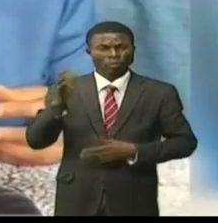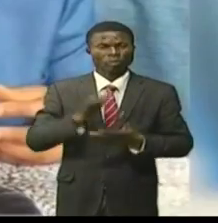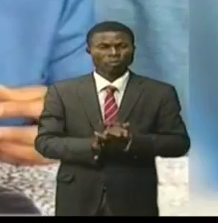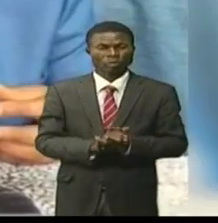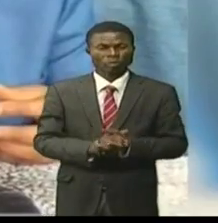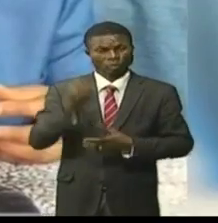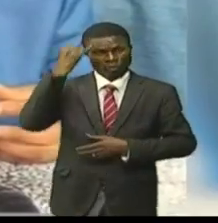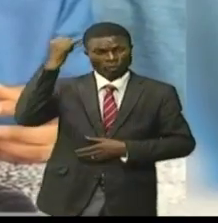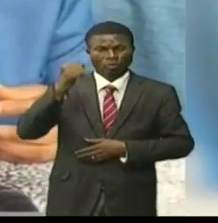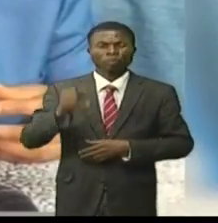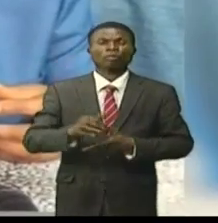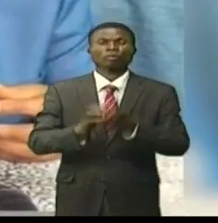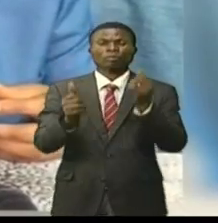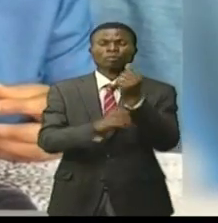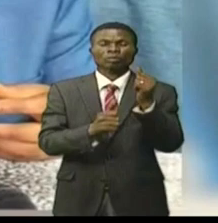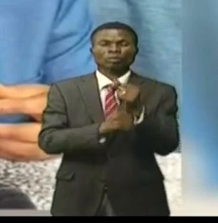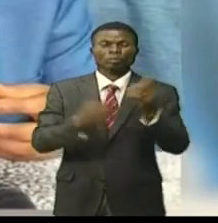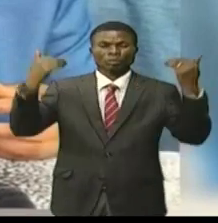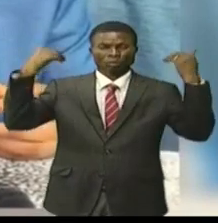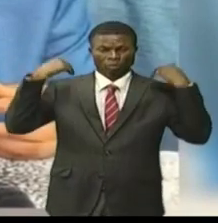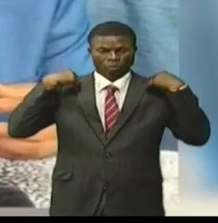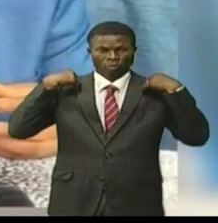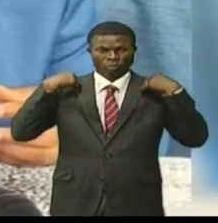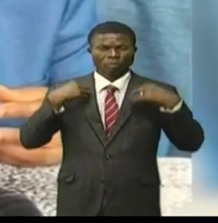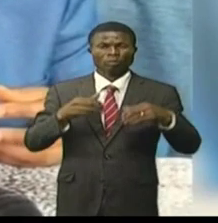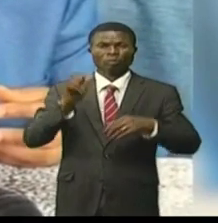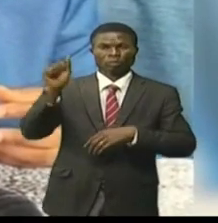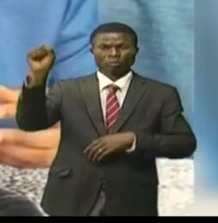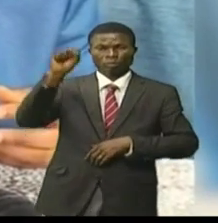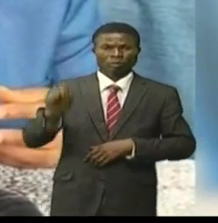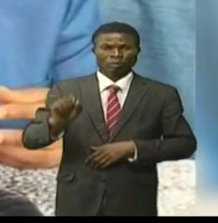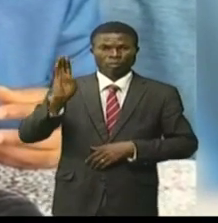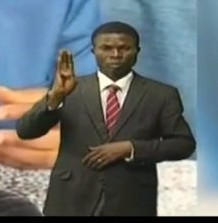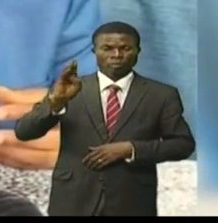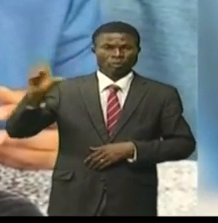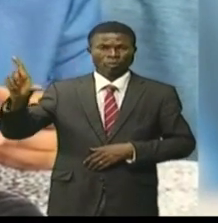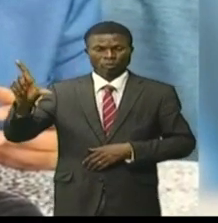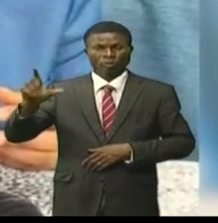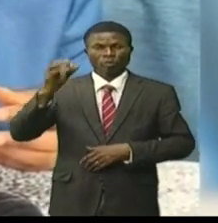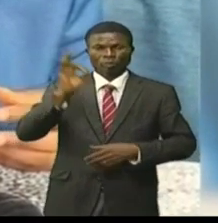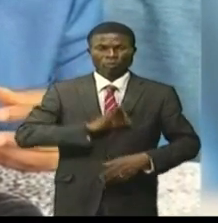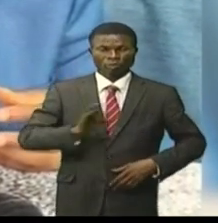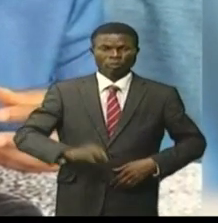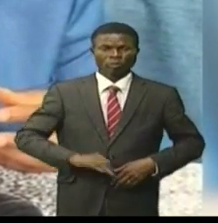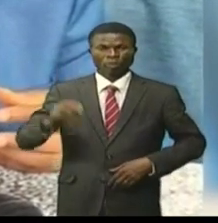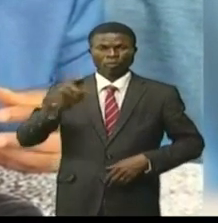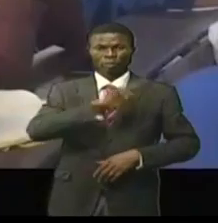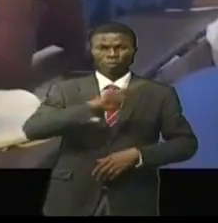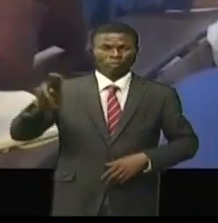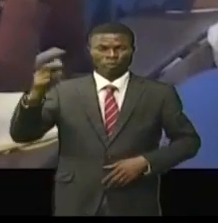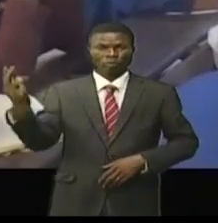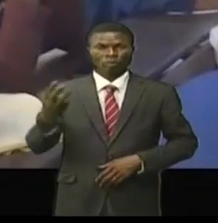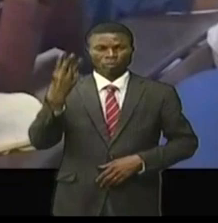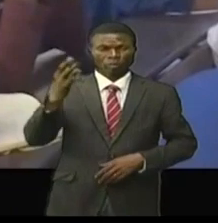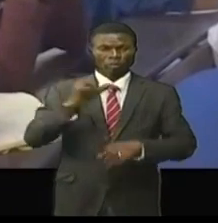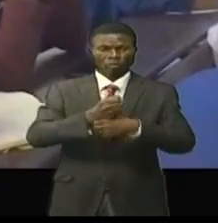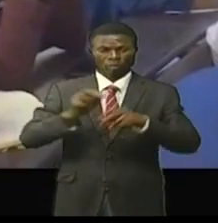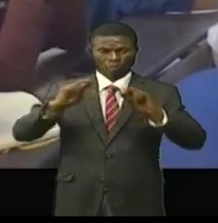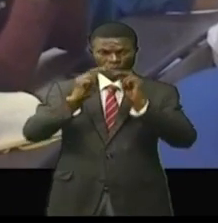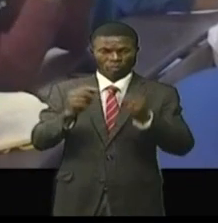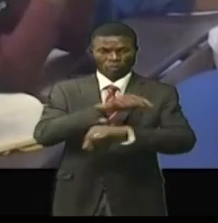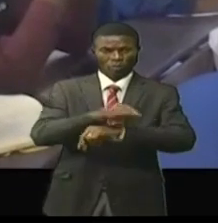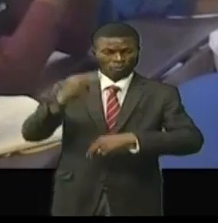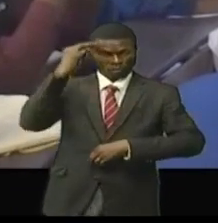Selon l'orateur du jour, coordonnateur de l'ASBL Action Fatih 2023, Patrick Onoya, propose la création de ces